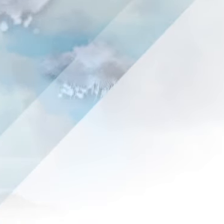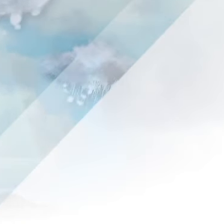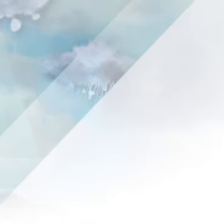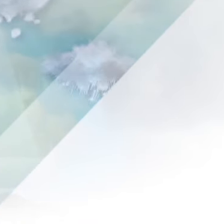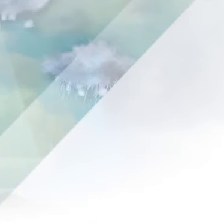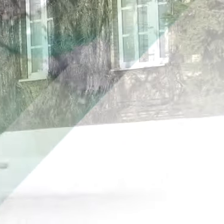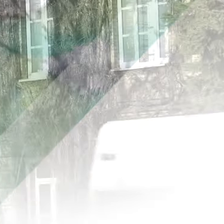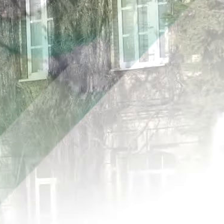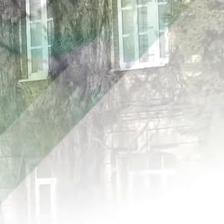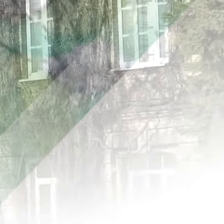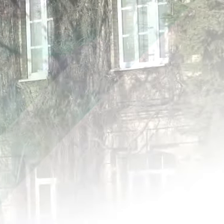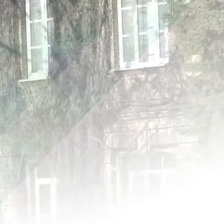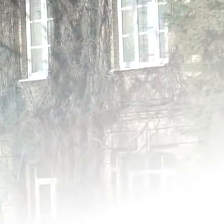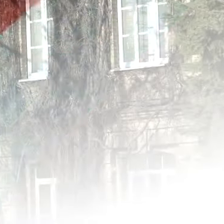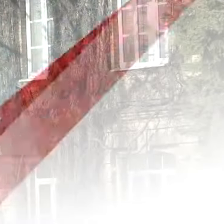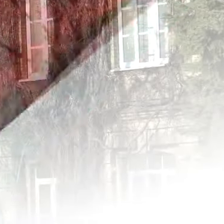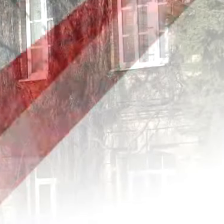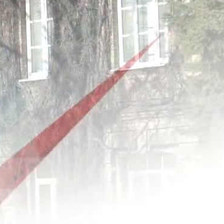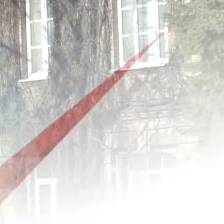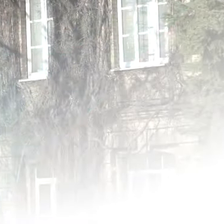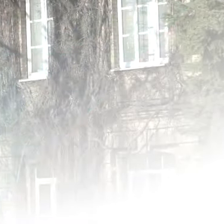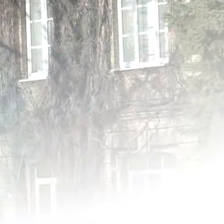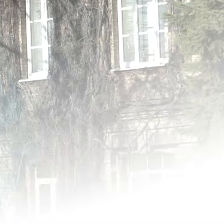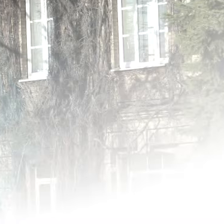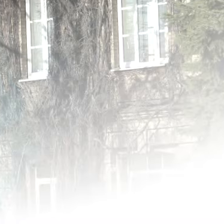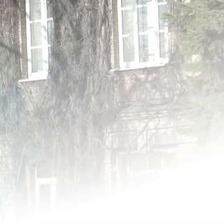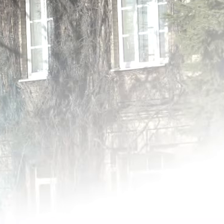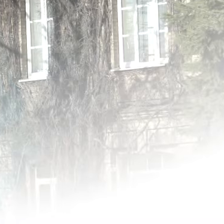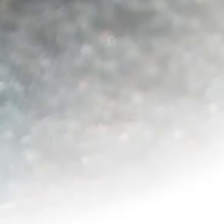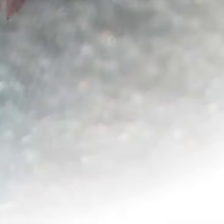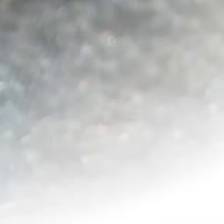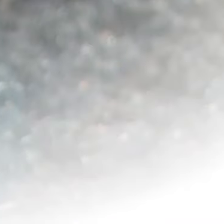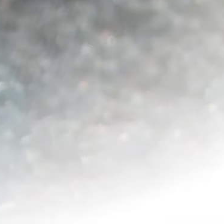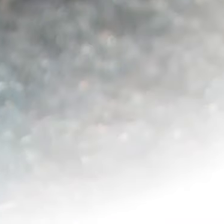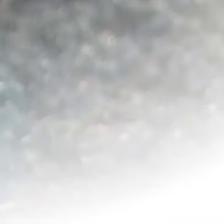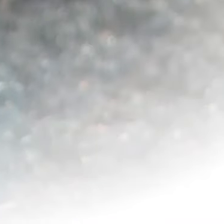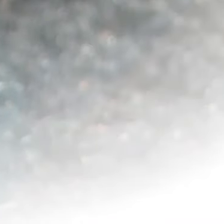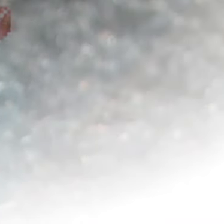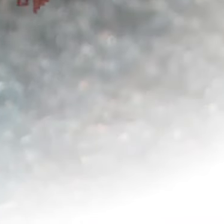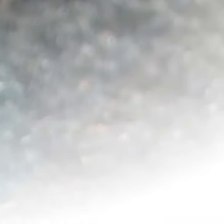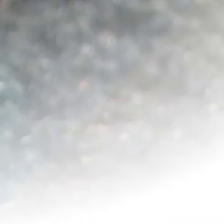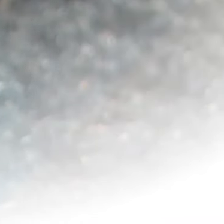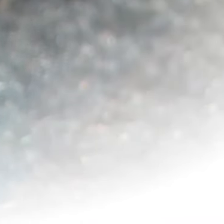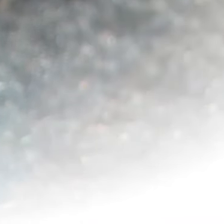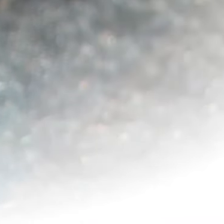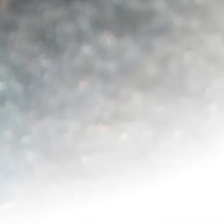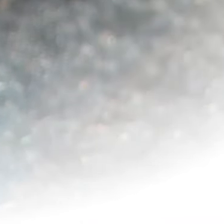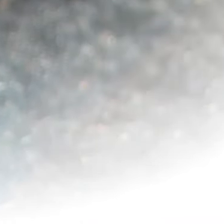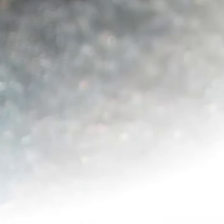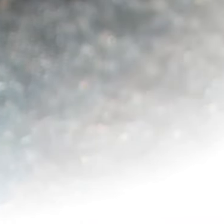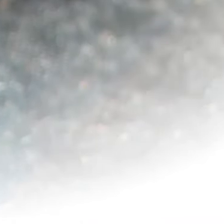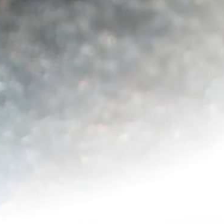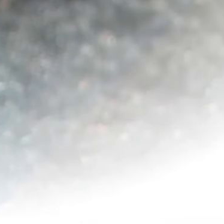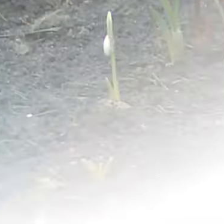навальніца і град не пабілі ўраджай. Акрамя таго, 8 мая ўшаноўваюць святога Марка. Добрай прыкметай у гэты дзень